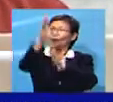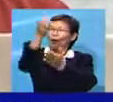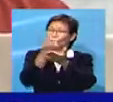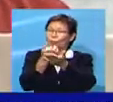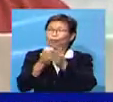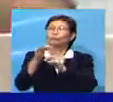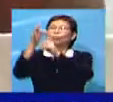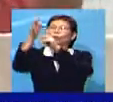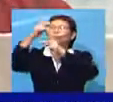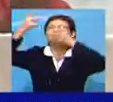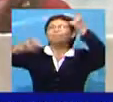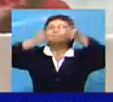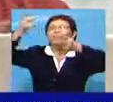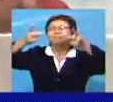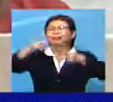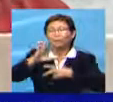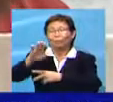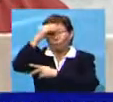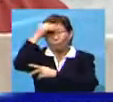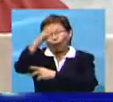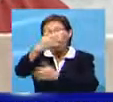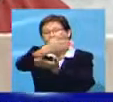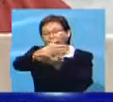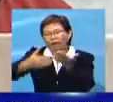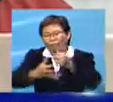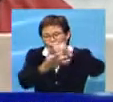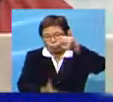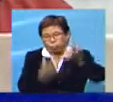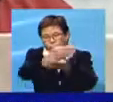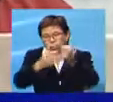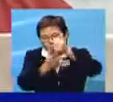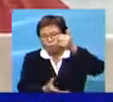terutama dalam sektor pelancongan. Beliau juga mengumumkan sebahagian daripada peruntukan